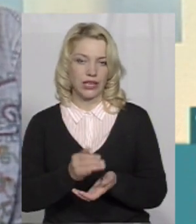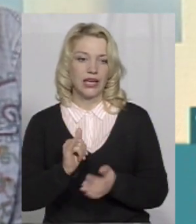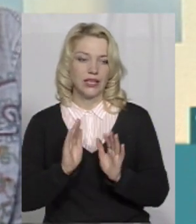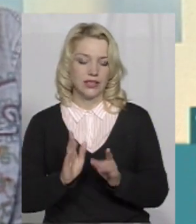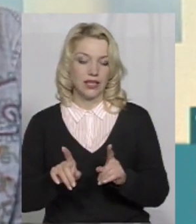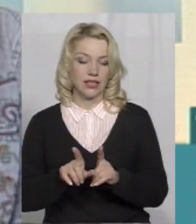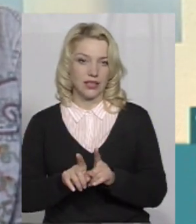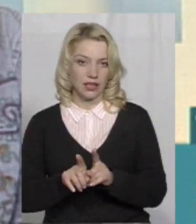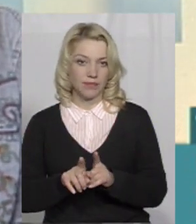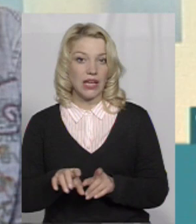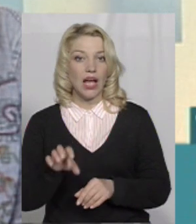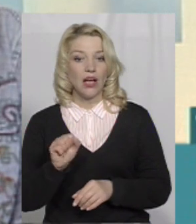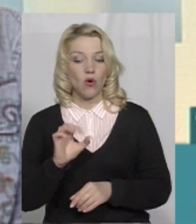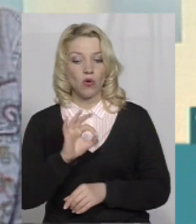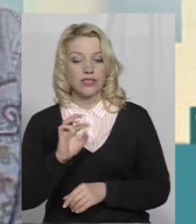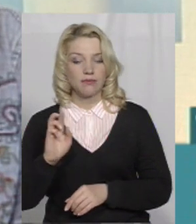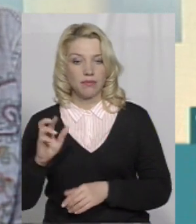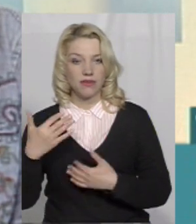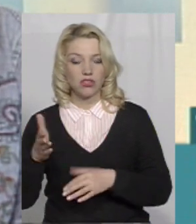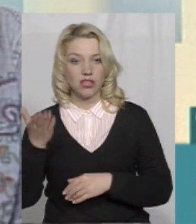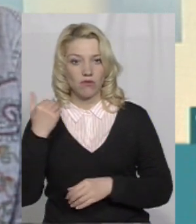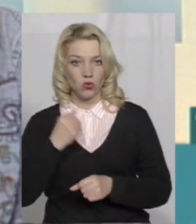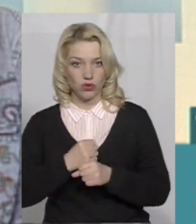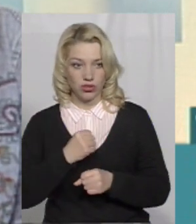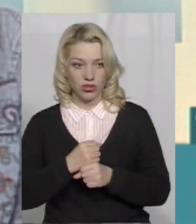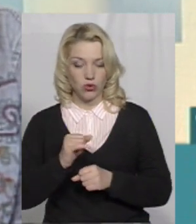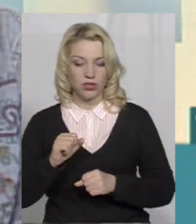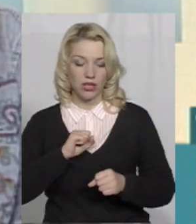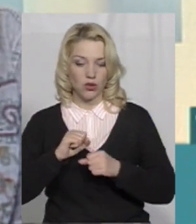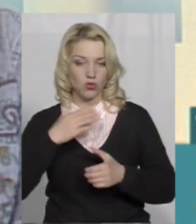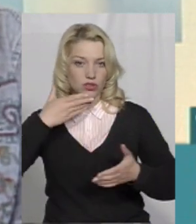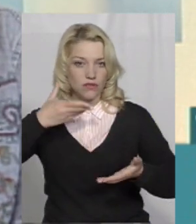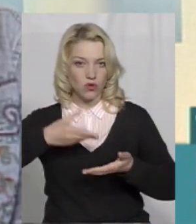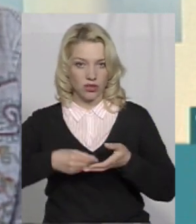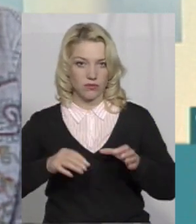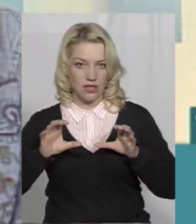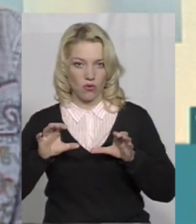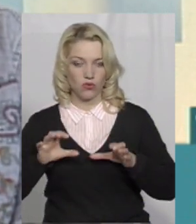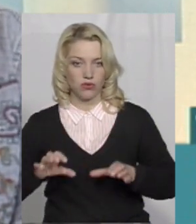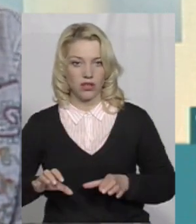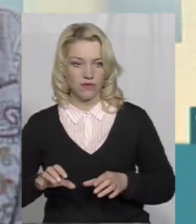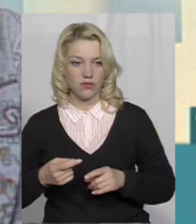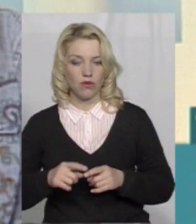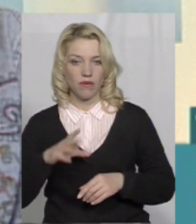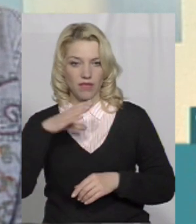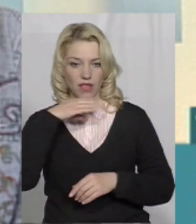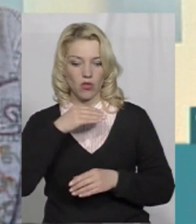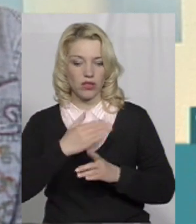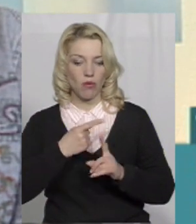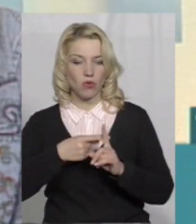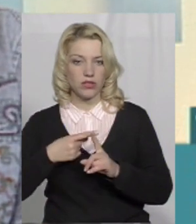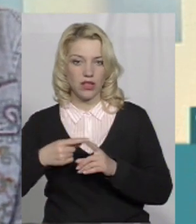тільки в такому плані. ОСББ давно вже діють і керуються своїм законодавством, і дуже вдало є